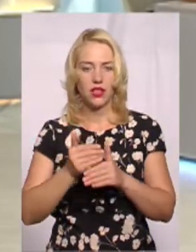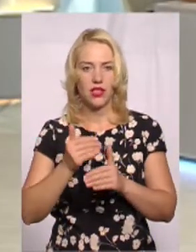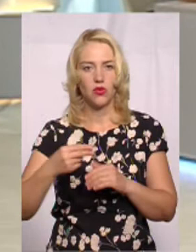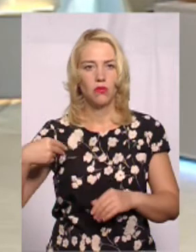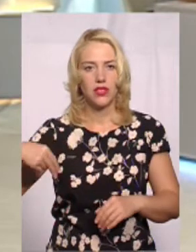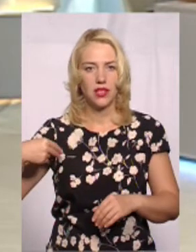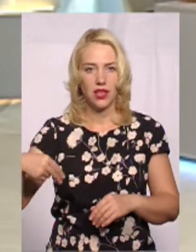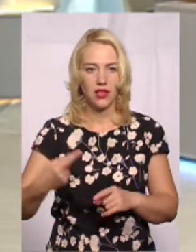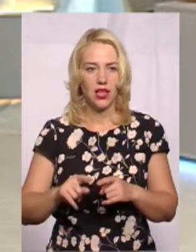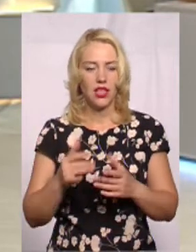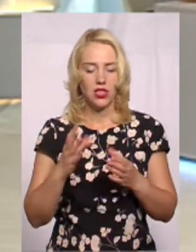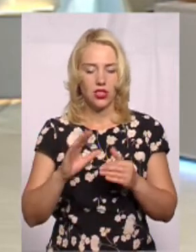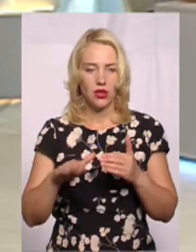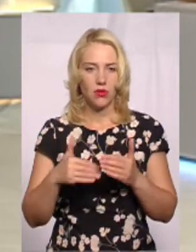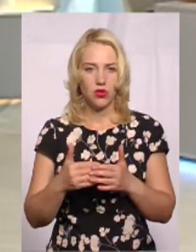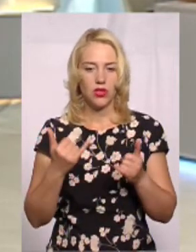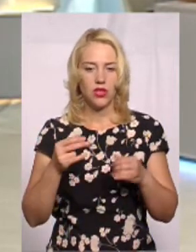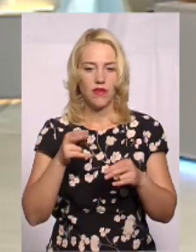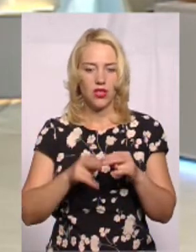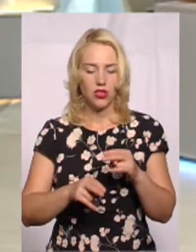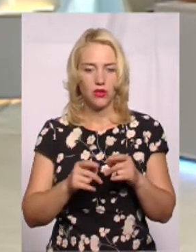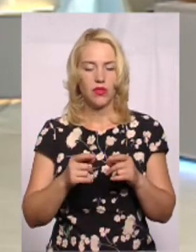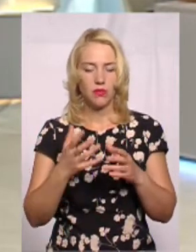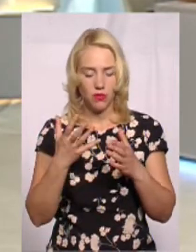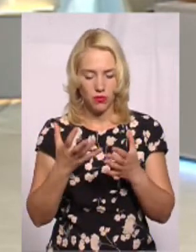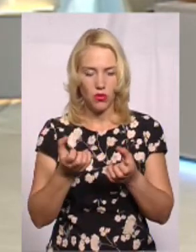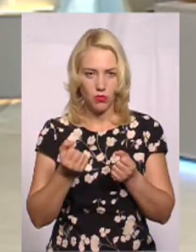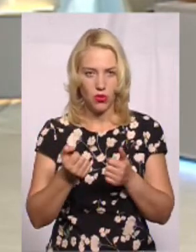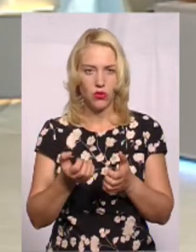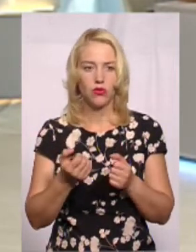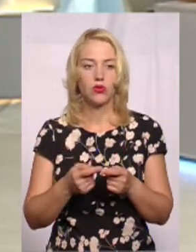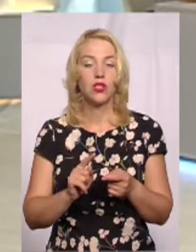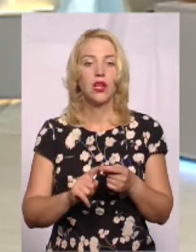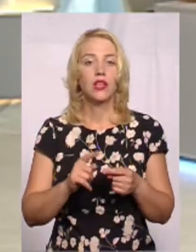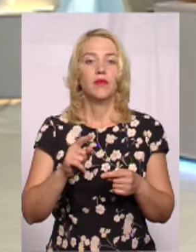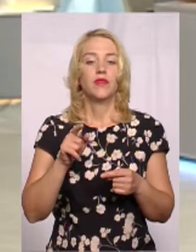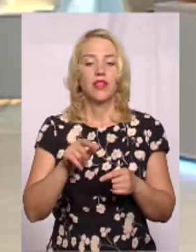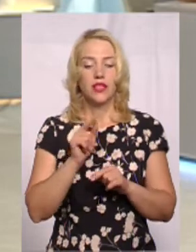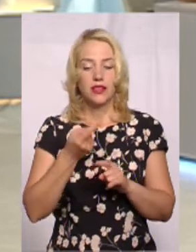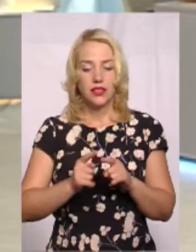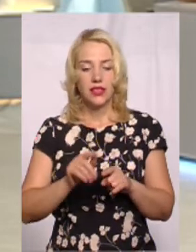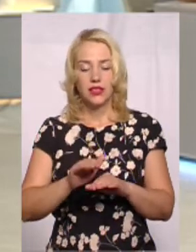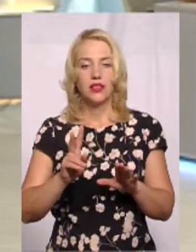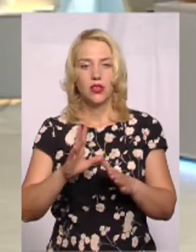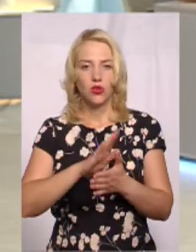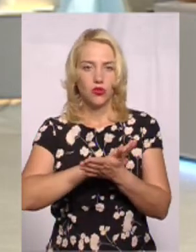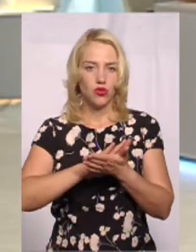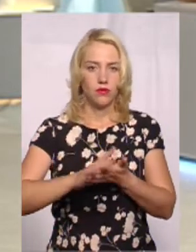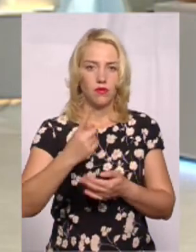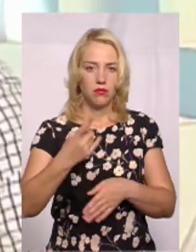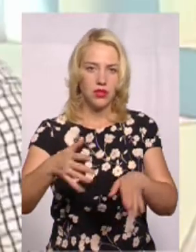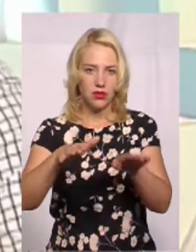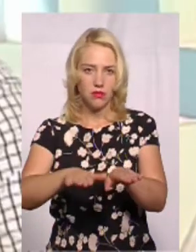президента. І ще до сьогодні завершується рік, отримують. Значить, це ті діти, які мали абсолютно перші місця